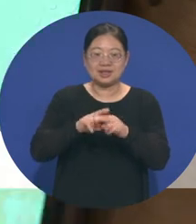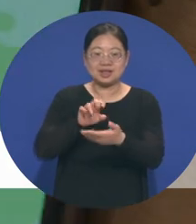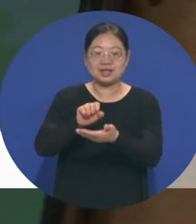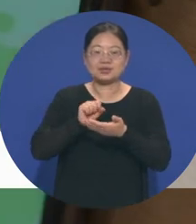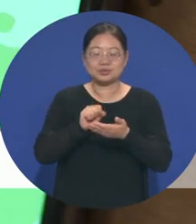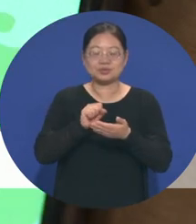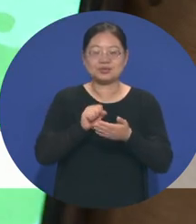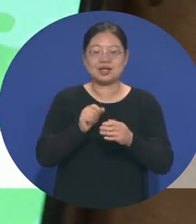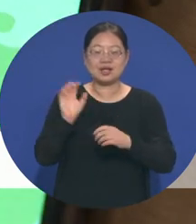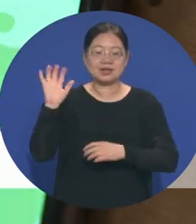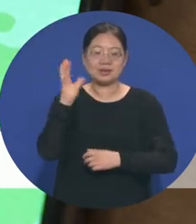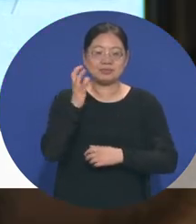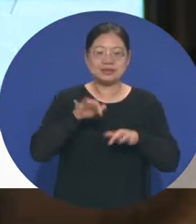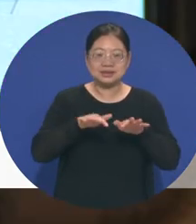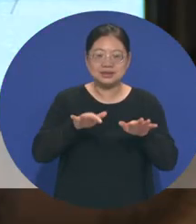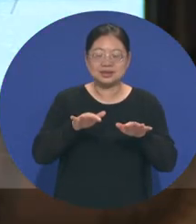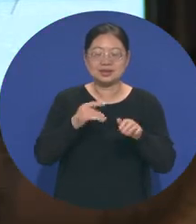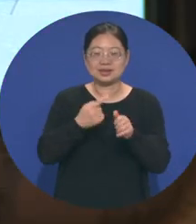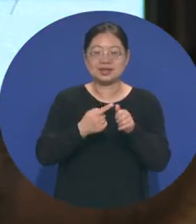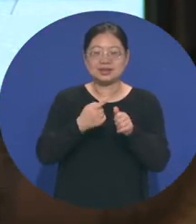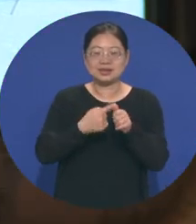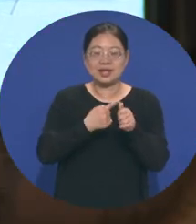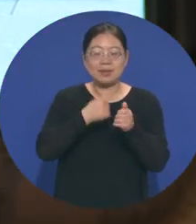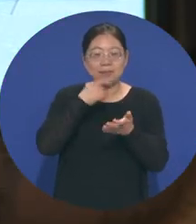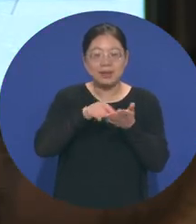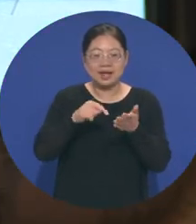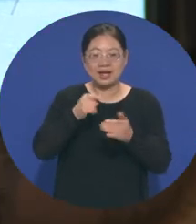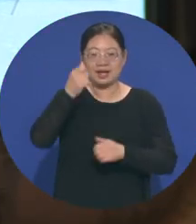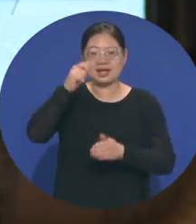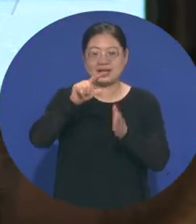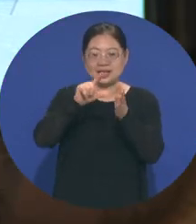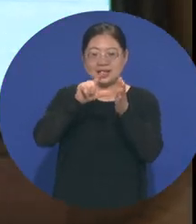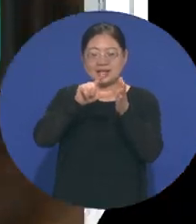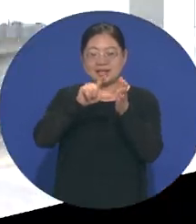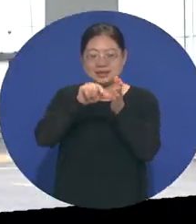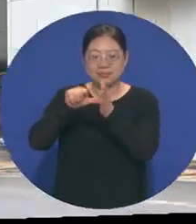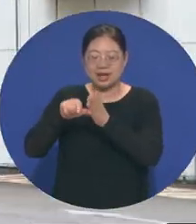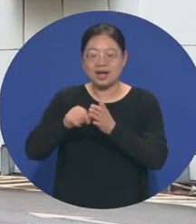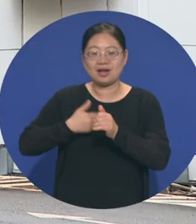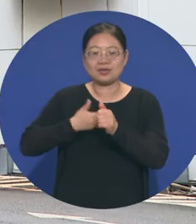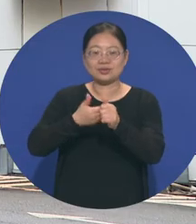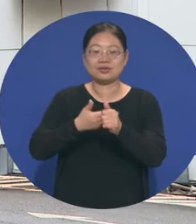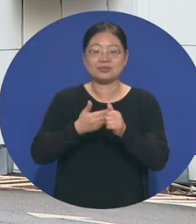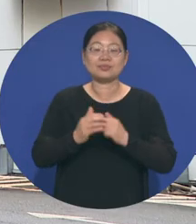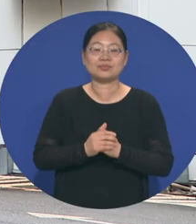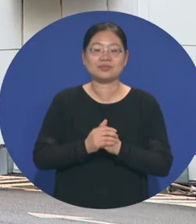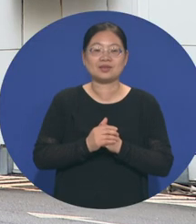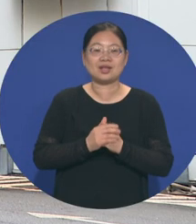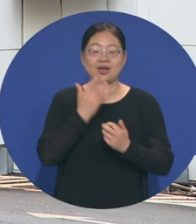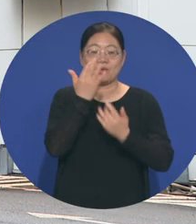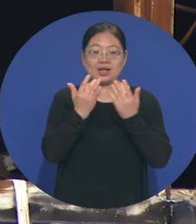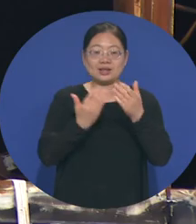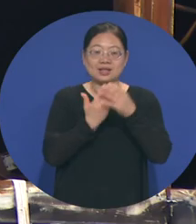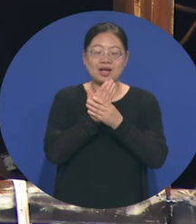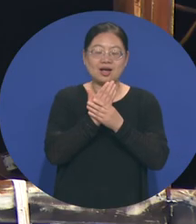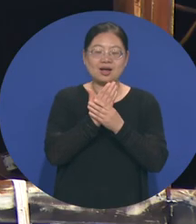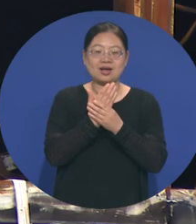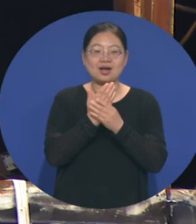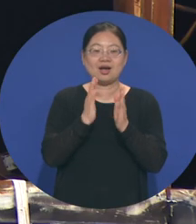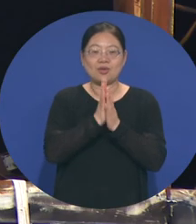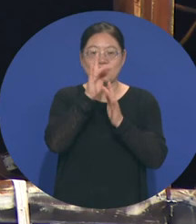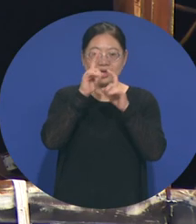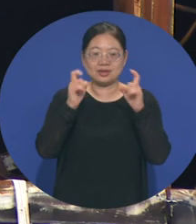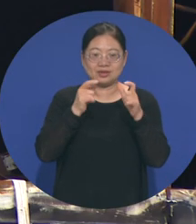우회하시거나 지신 등 자연재난 정보를 실시간으로 알려줍니다 지난달 화재 사고가 발생한 화성